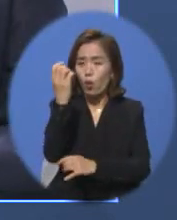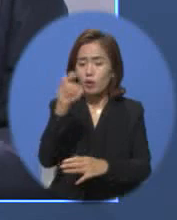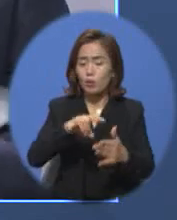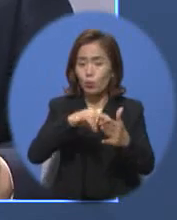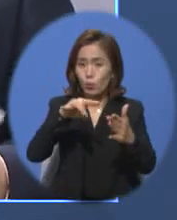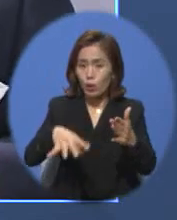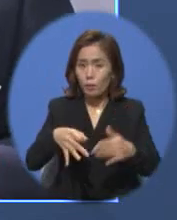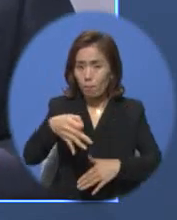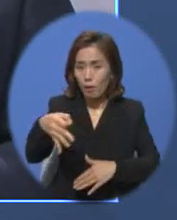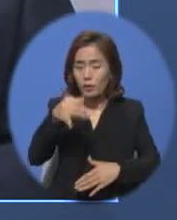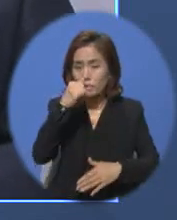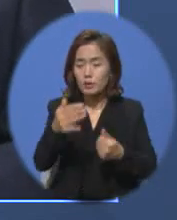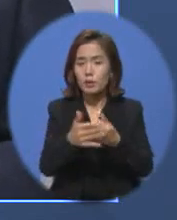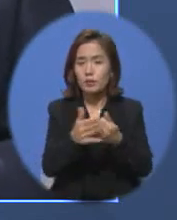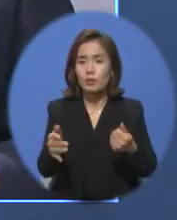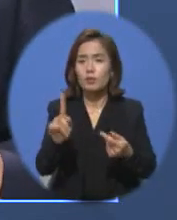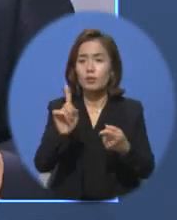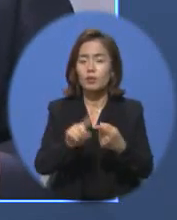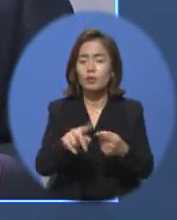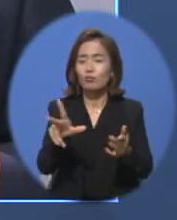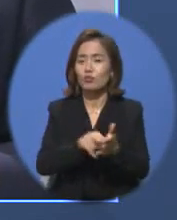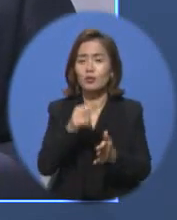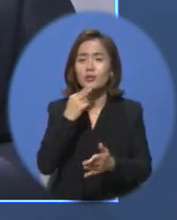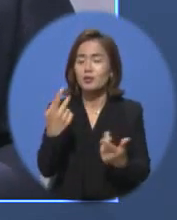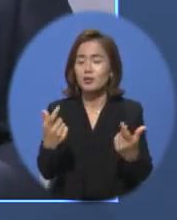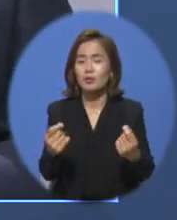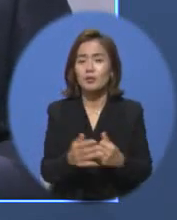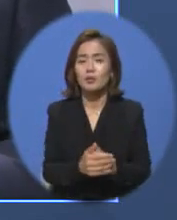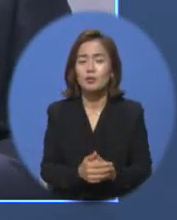급여지급시원천징수하기때문에그런일은 발생하지않습니다.